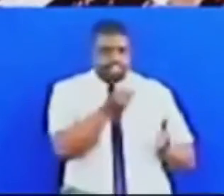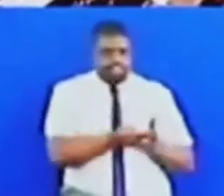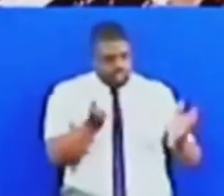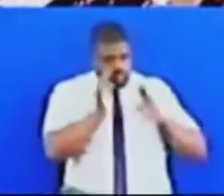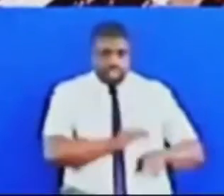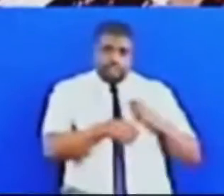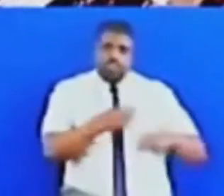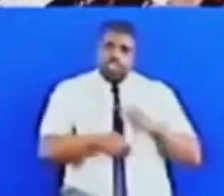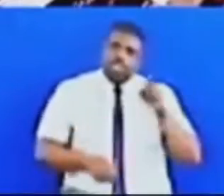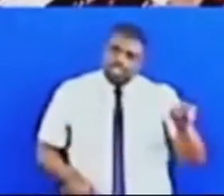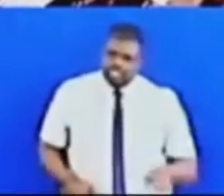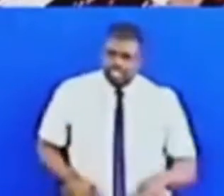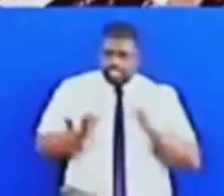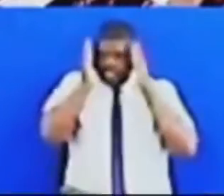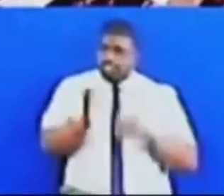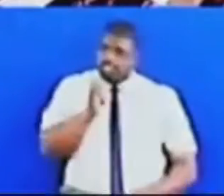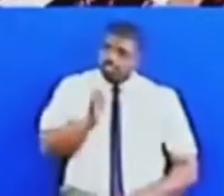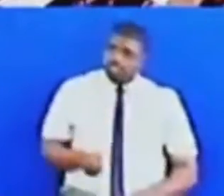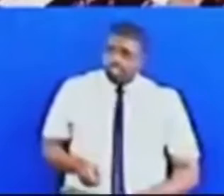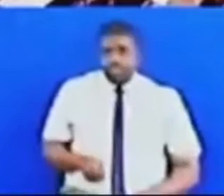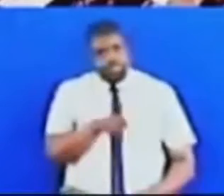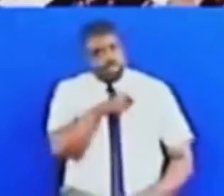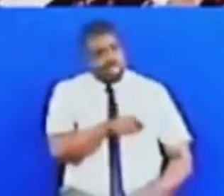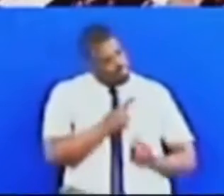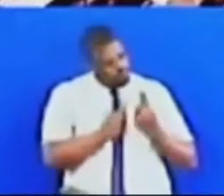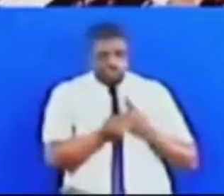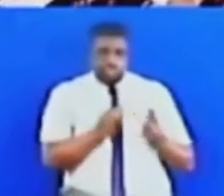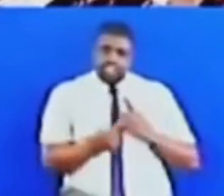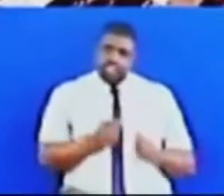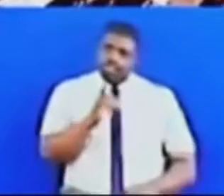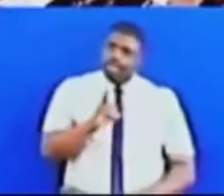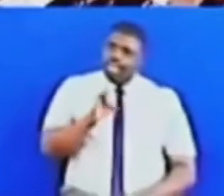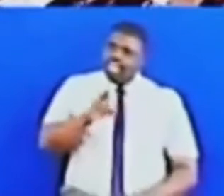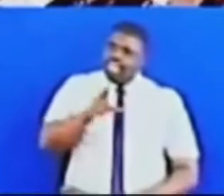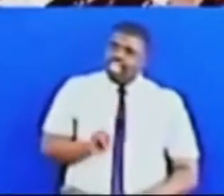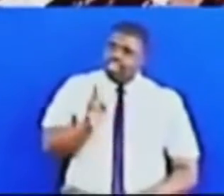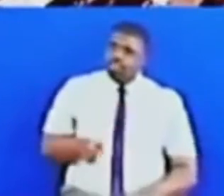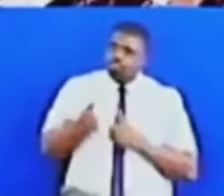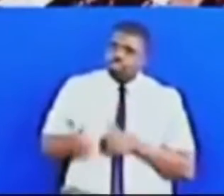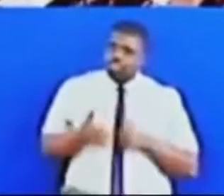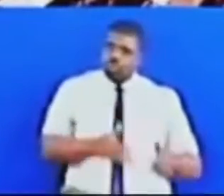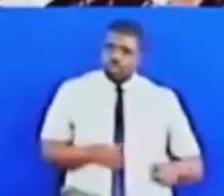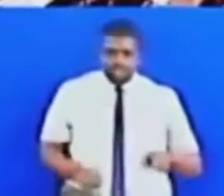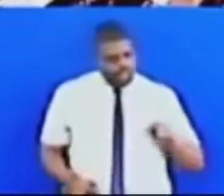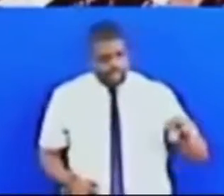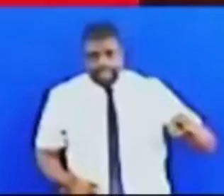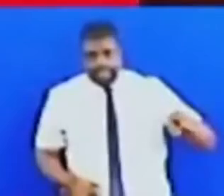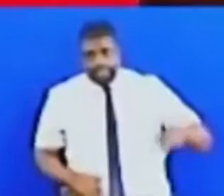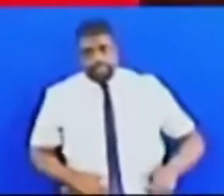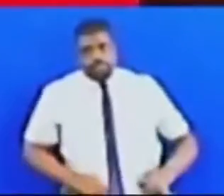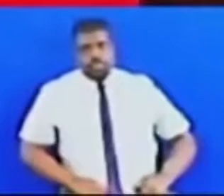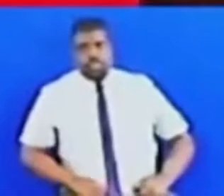kukamilisha miradi. Mheshimiwa Spika, hivi hapa tukisema kuna dili linalochezwa baina